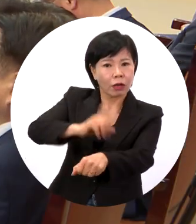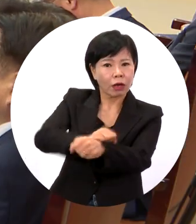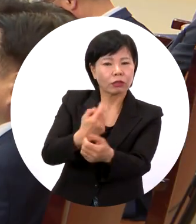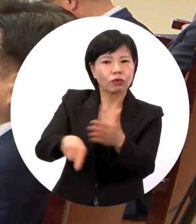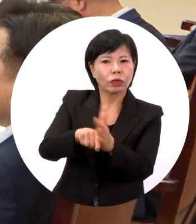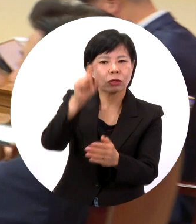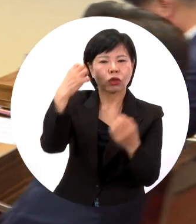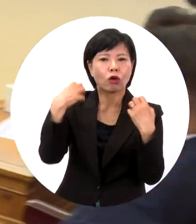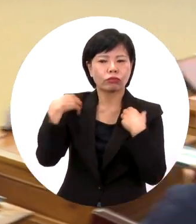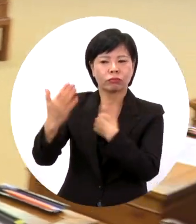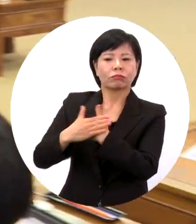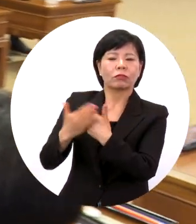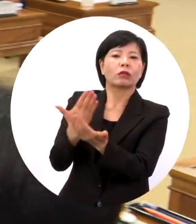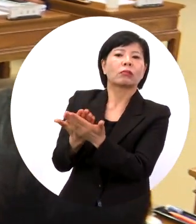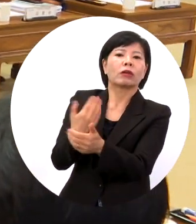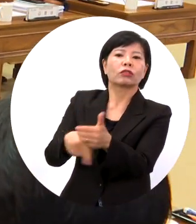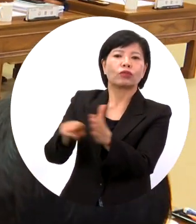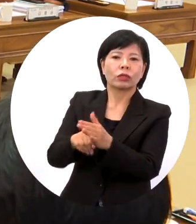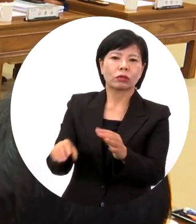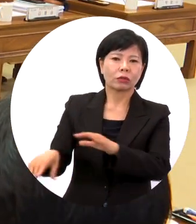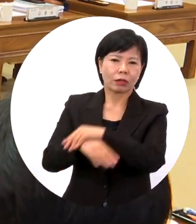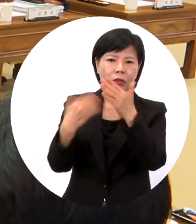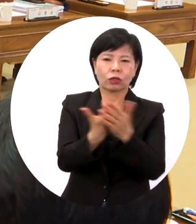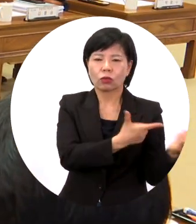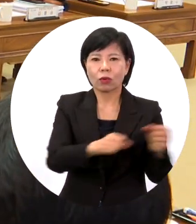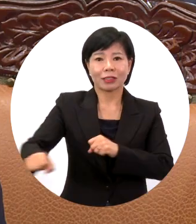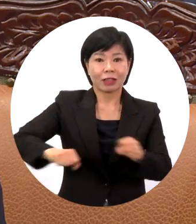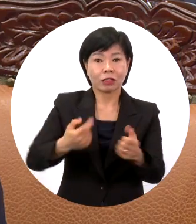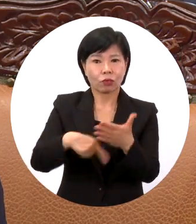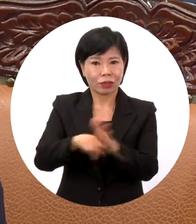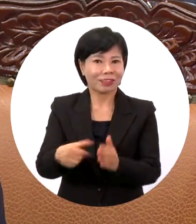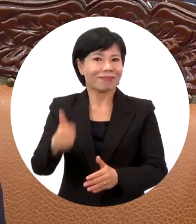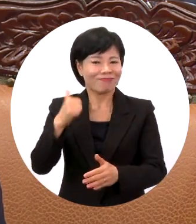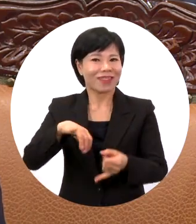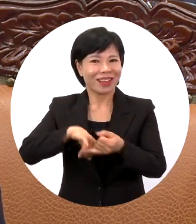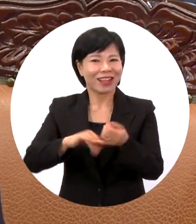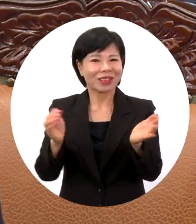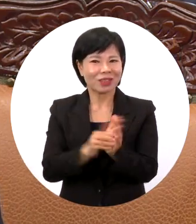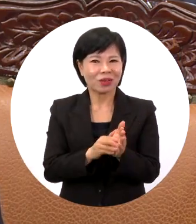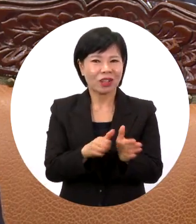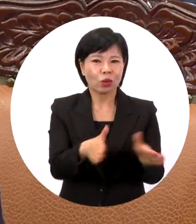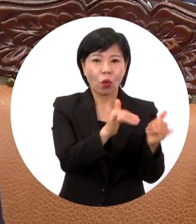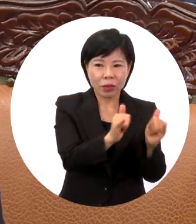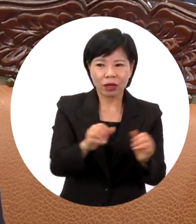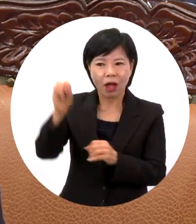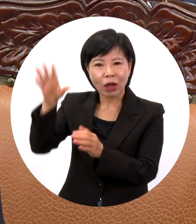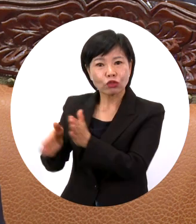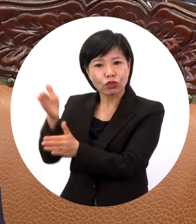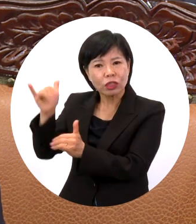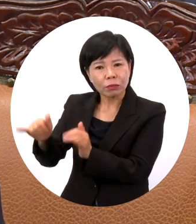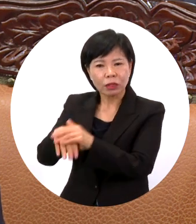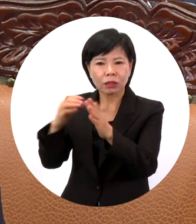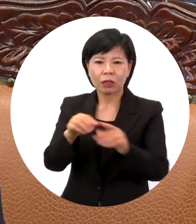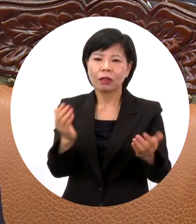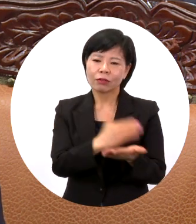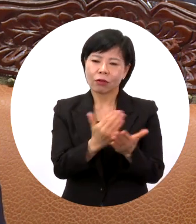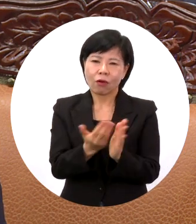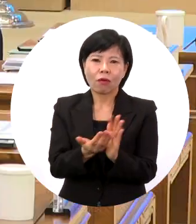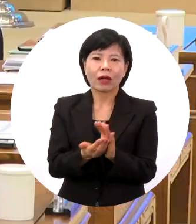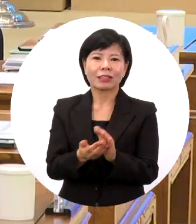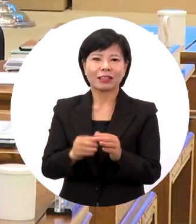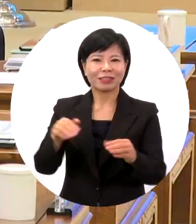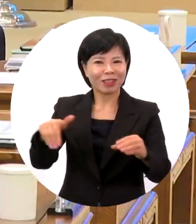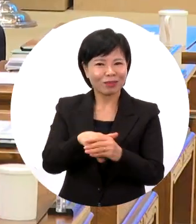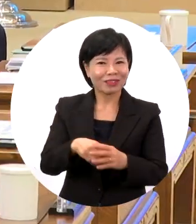위한 정부 지원 요구 활동 등에도 공동 대응키로 했는데요. 제주도민과 광주시민들이 일상에서 다양한